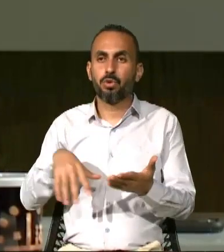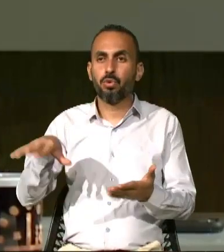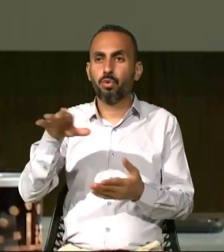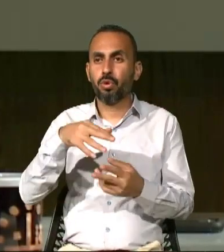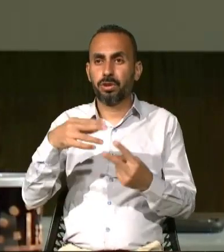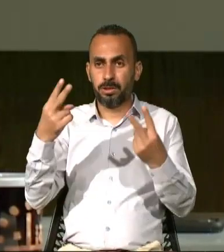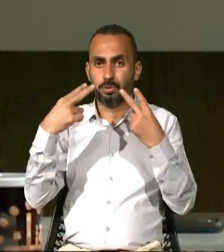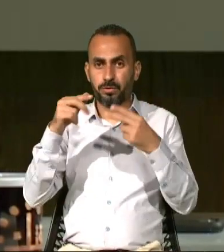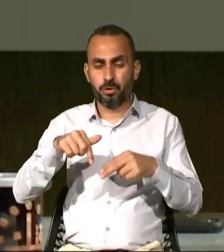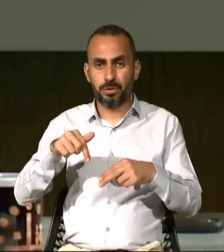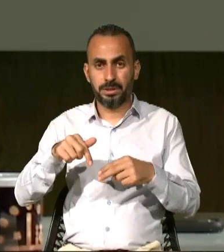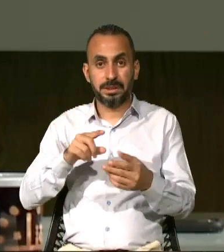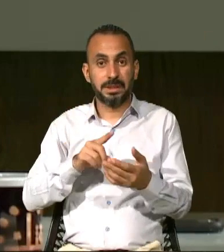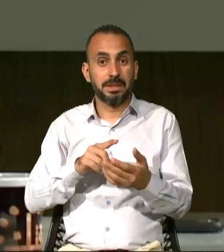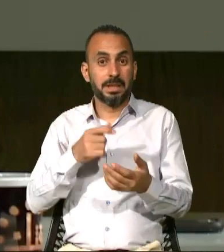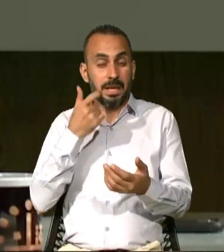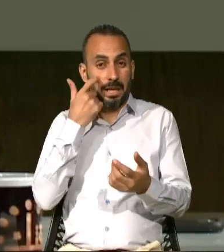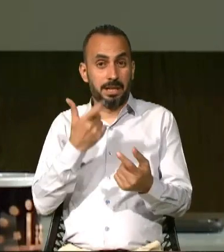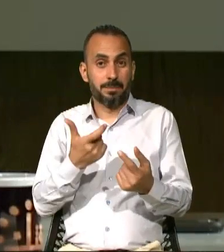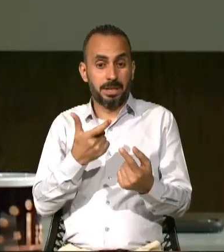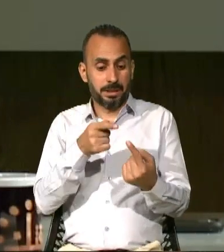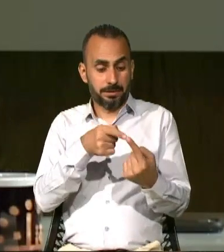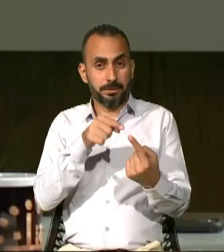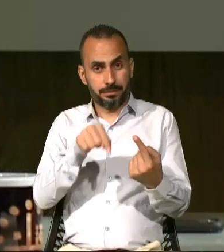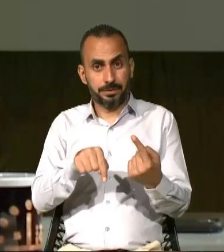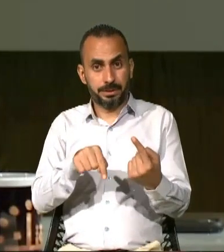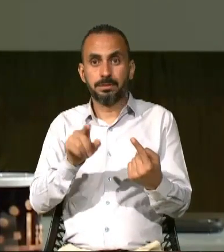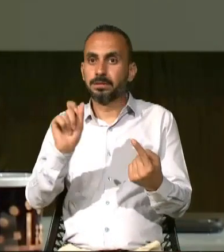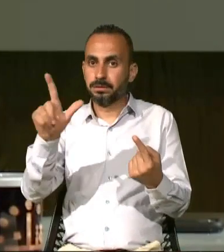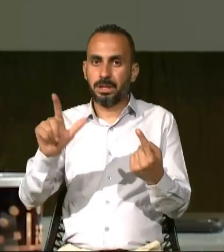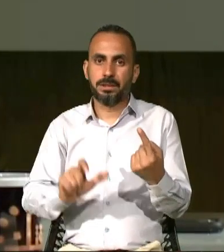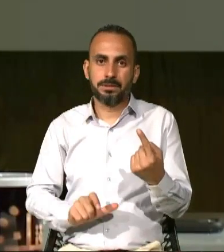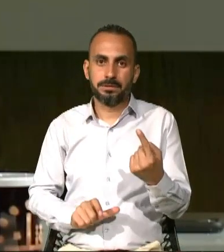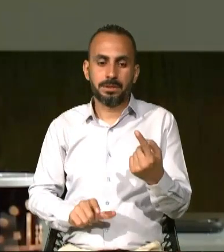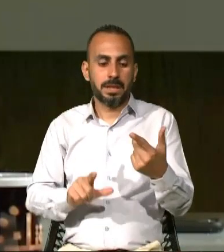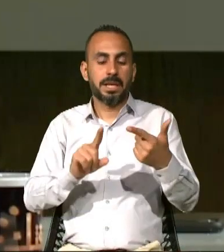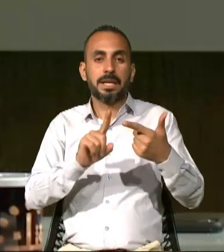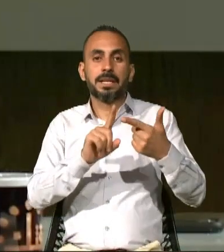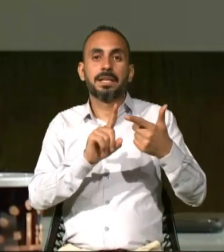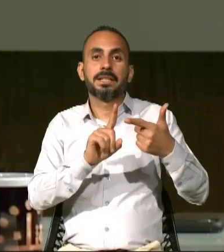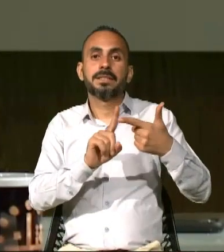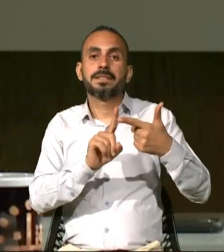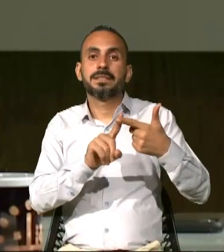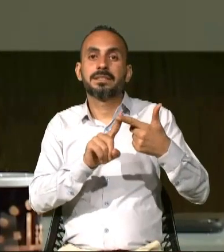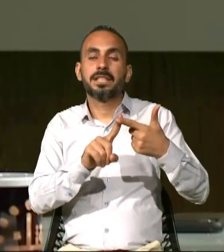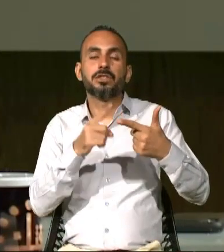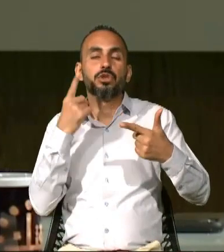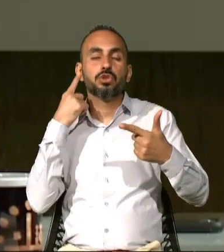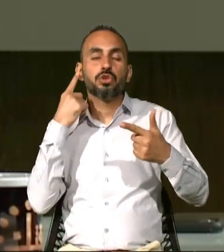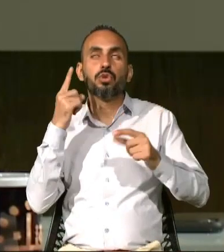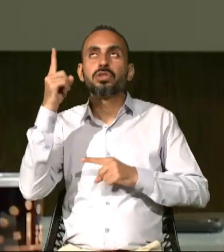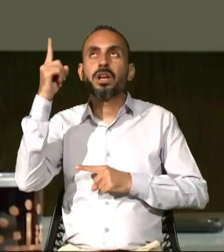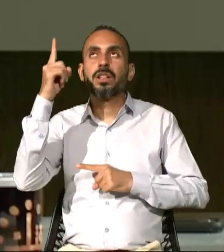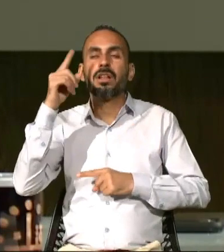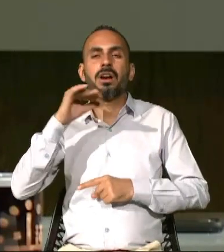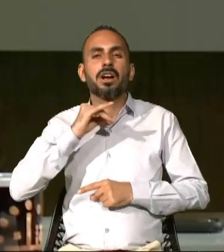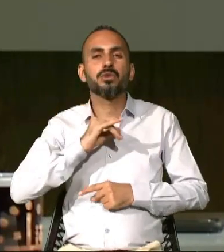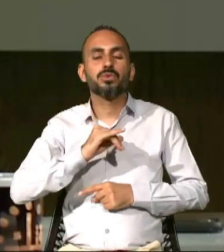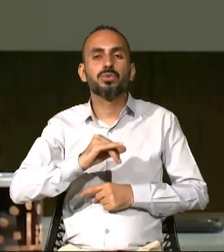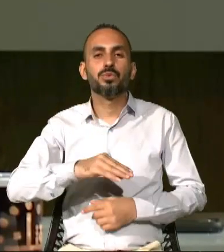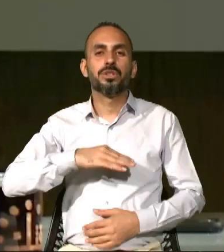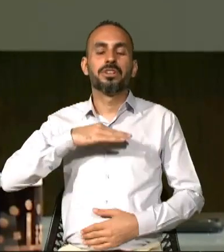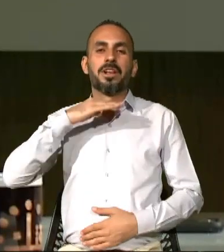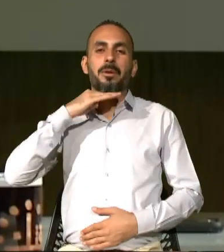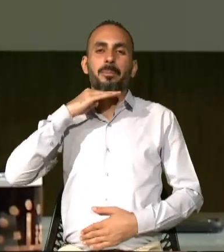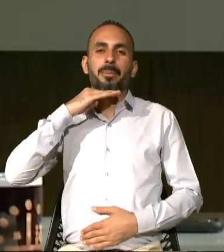ما الموضوع في تعذير لكن كمان في تقويم وفي تشجيع. صوت ربنا دايما مليان زي ما كان بيقول الاسيس جرجس